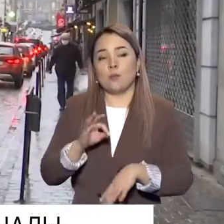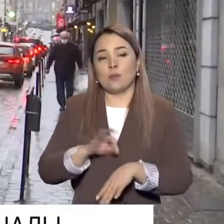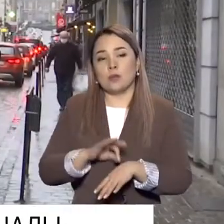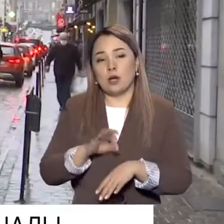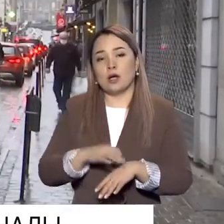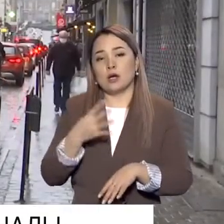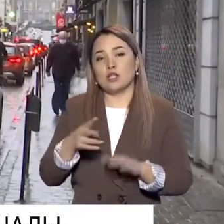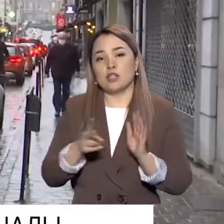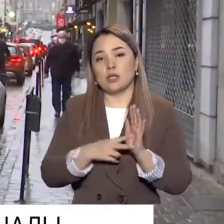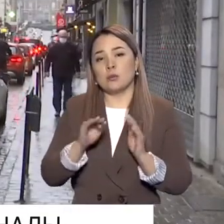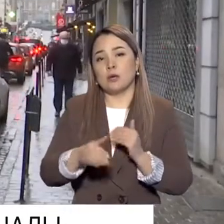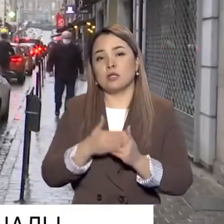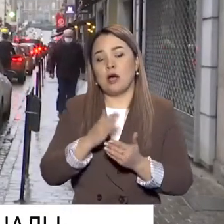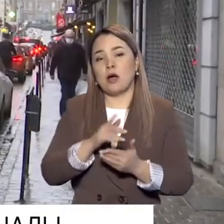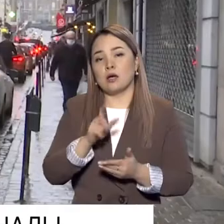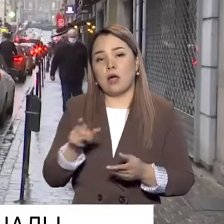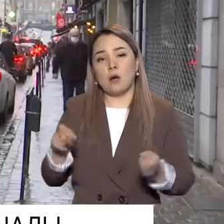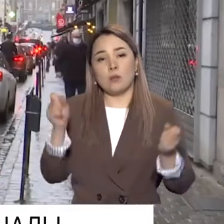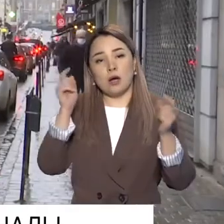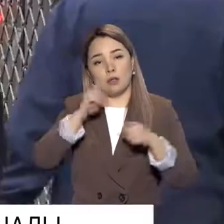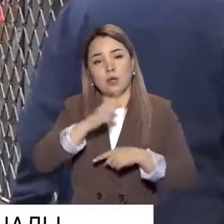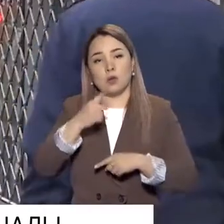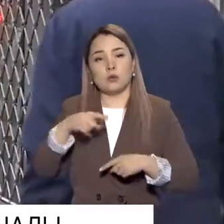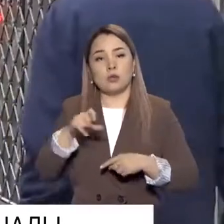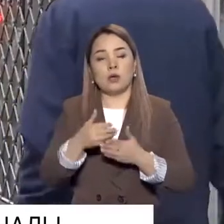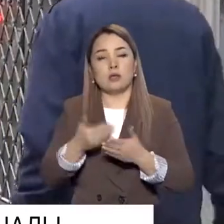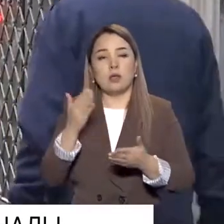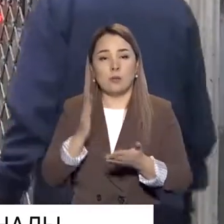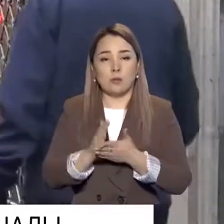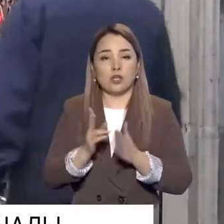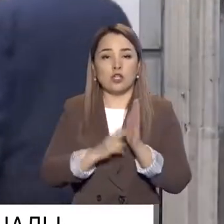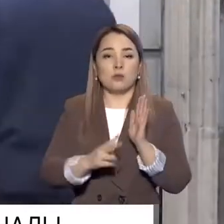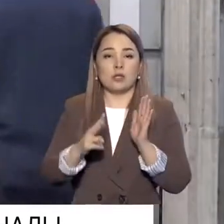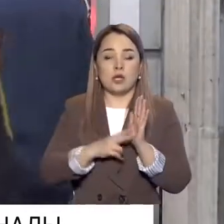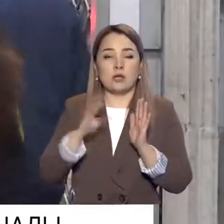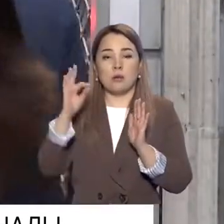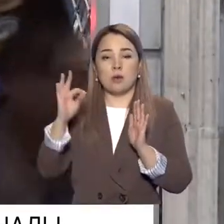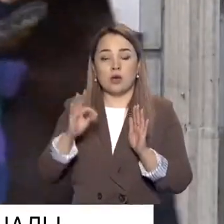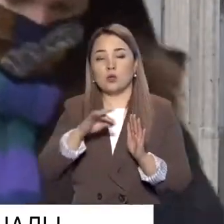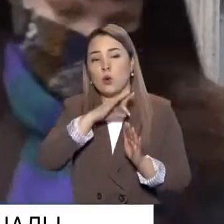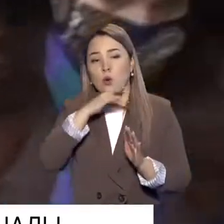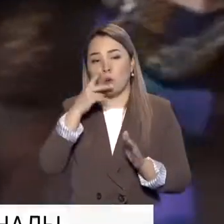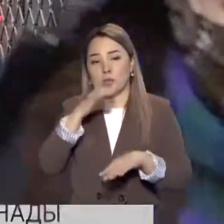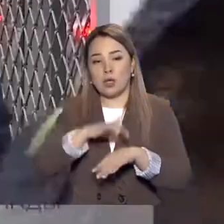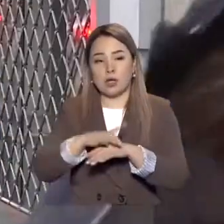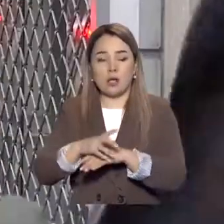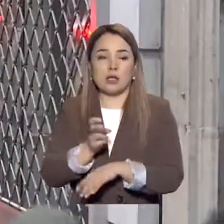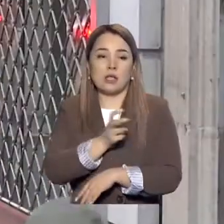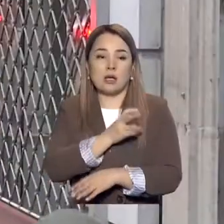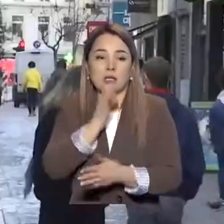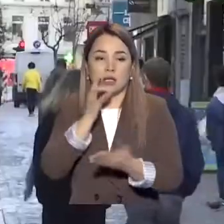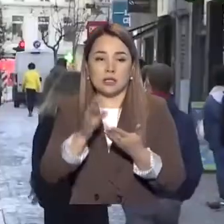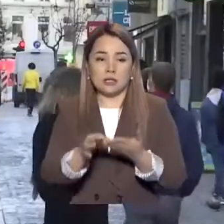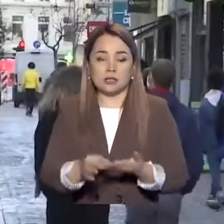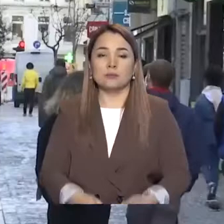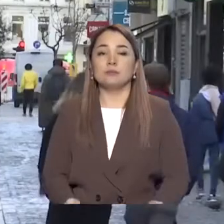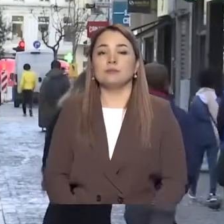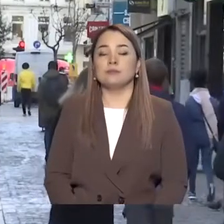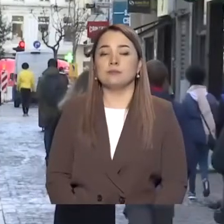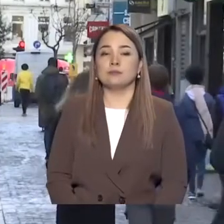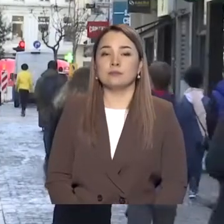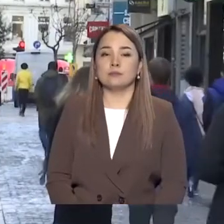47 мыңдай адамнан анықталған. Бұл өткен аптамен салыстырғанда 77%-ға көп дейді дәрігерлер.